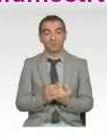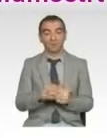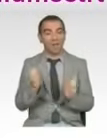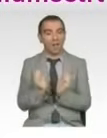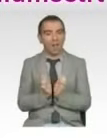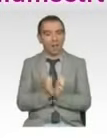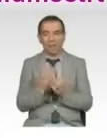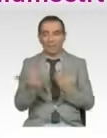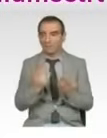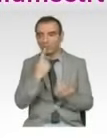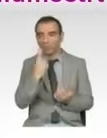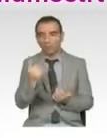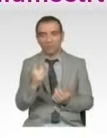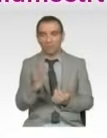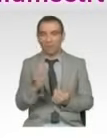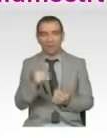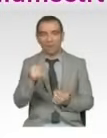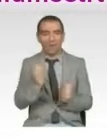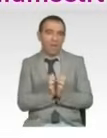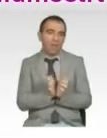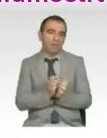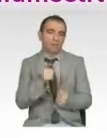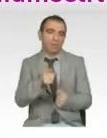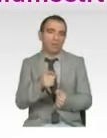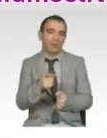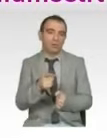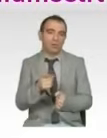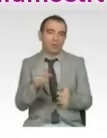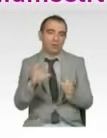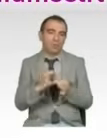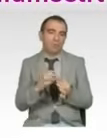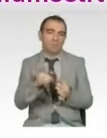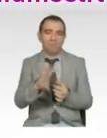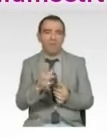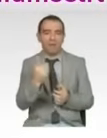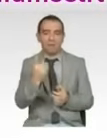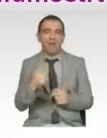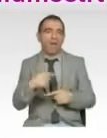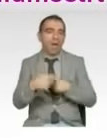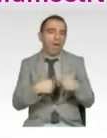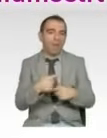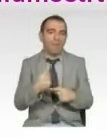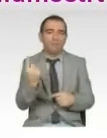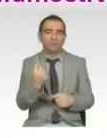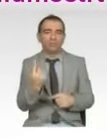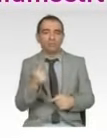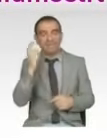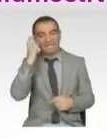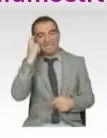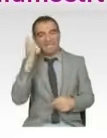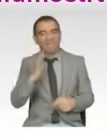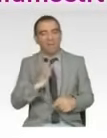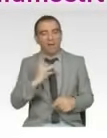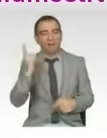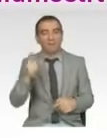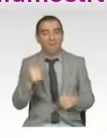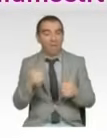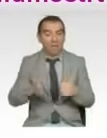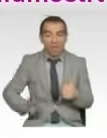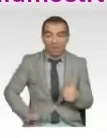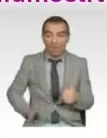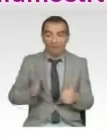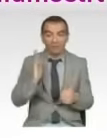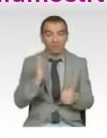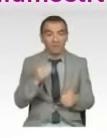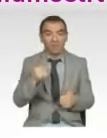ailene nasıl söyledin? Hani belki ailenin seninle ilgili orada, evet, belki bir akrabanız, evet, belki işte bir, evet, tanıdık vardı. Ya da evladı gibi. Belki